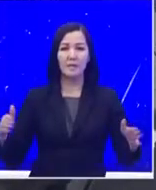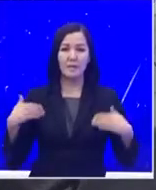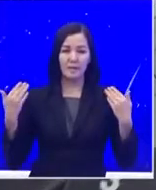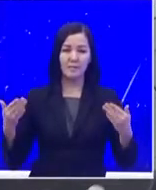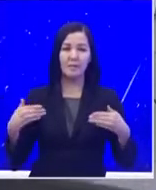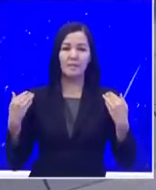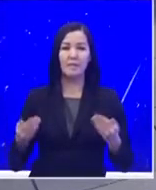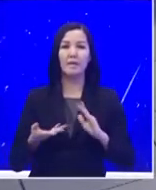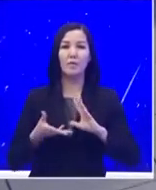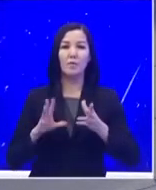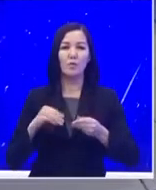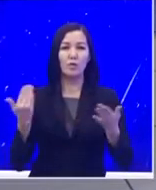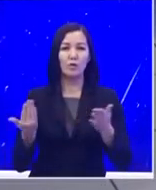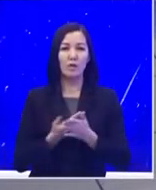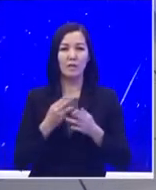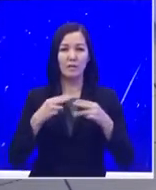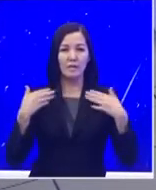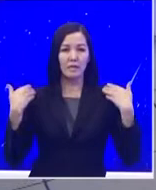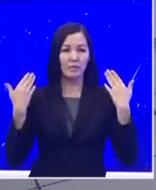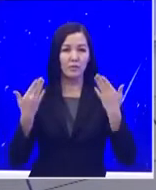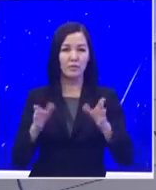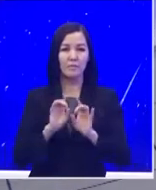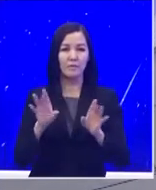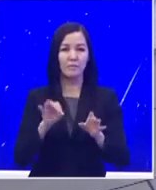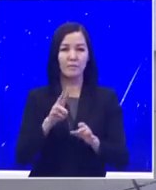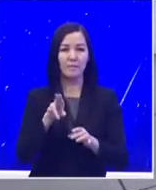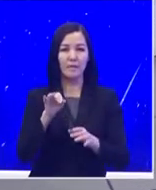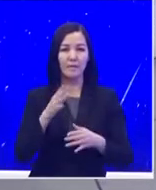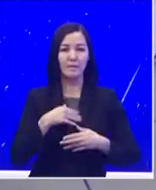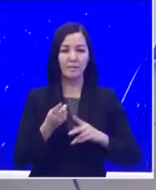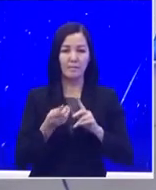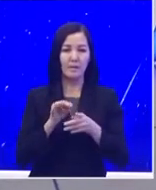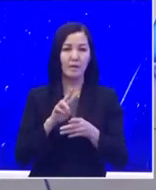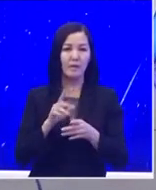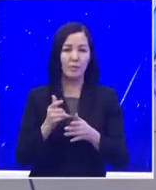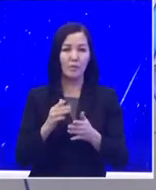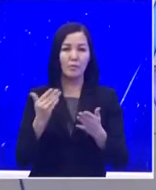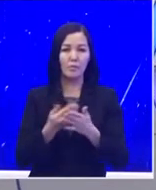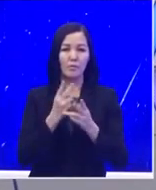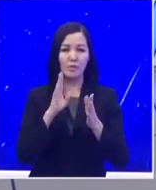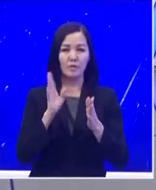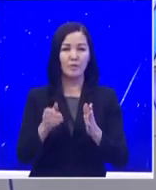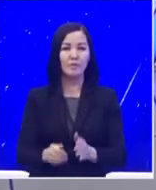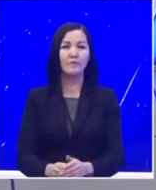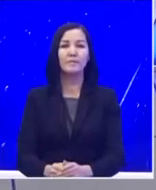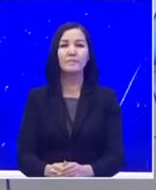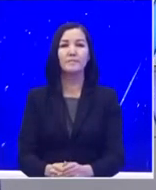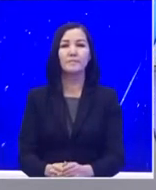Армысыздар, жетсу орнасында қортынды жаңалықтар. Студияда Мадина Берікқызы, сурд аударманда Айгүл Жұмашқызы. Бүгін